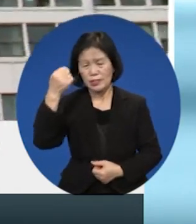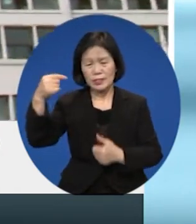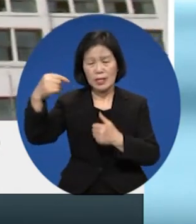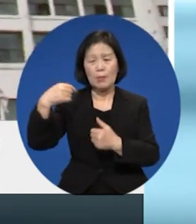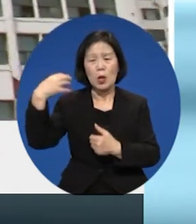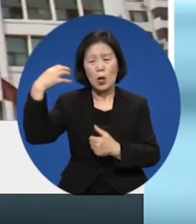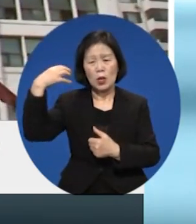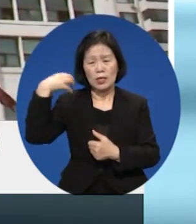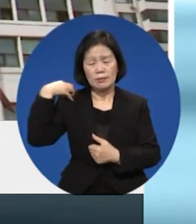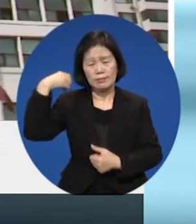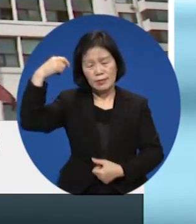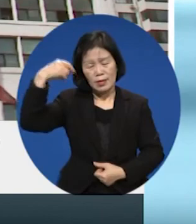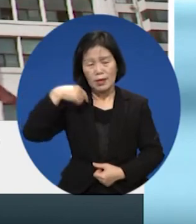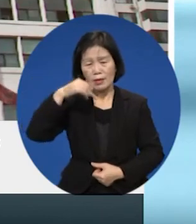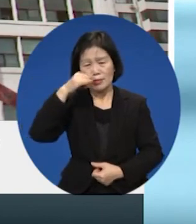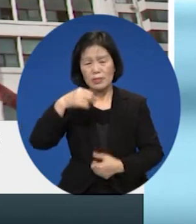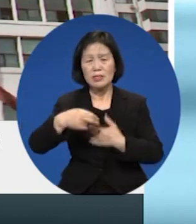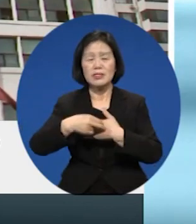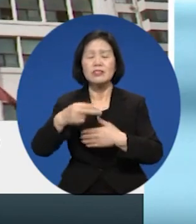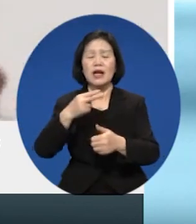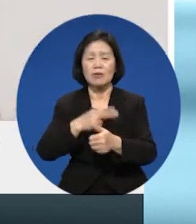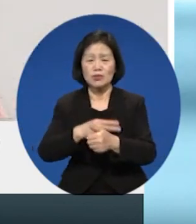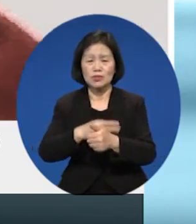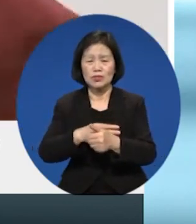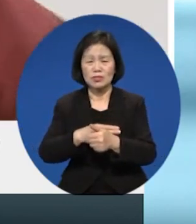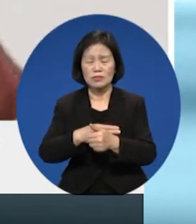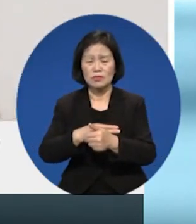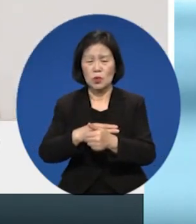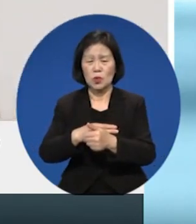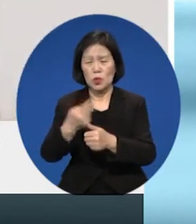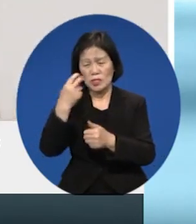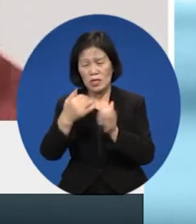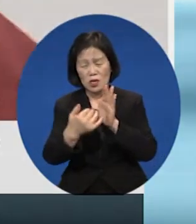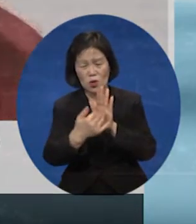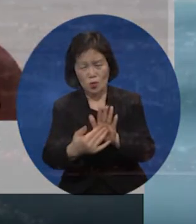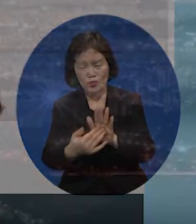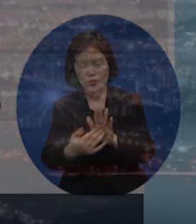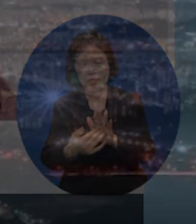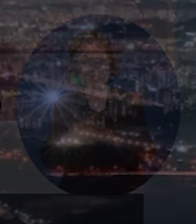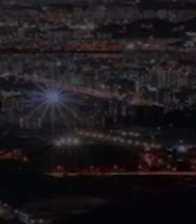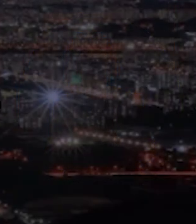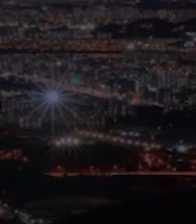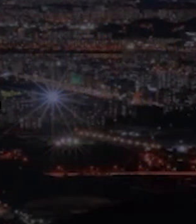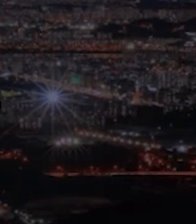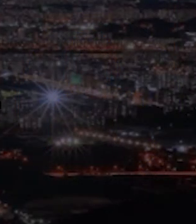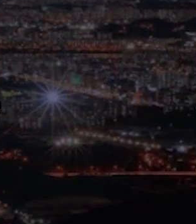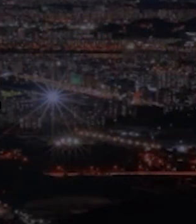있는 많은 의사분들은 그런 진료거부라든가 이런 행동에 동참하지 않을 거라고 봅니다.